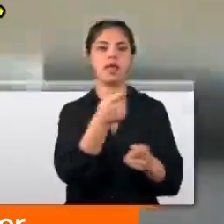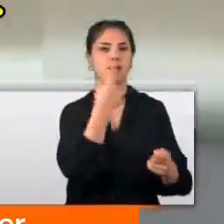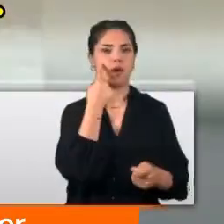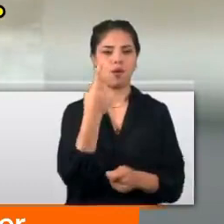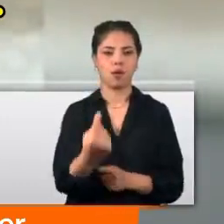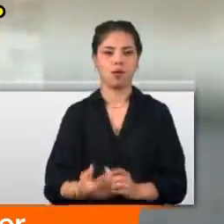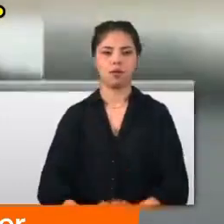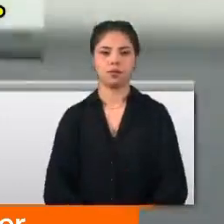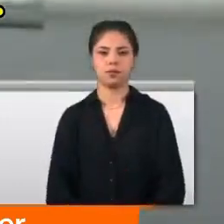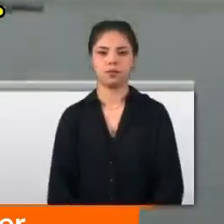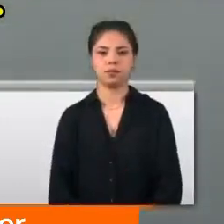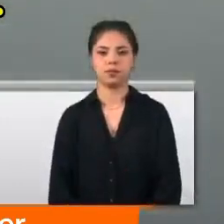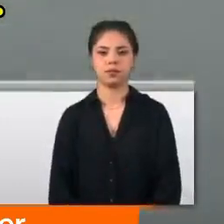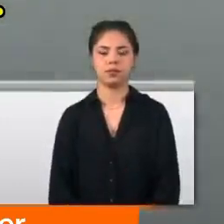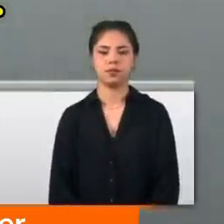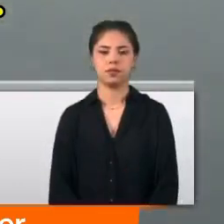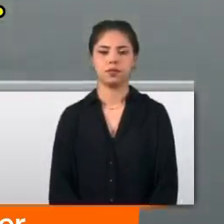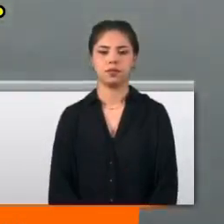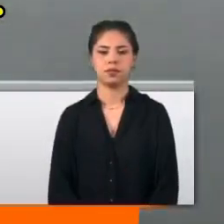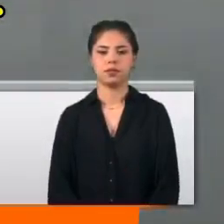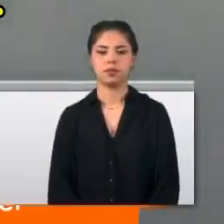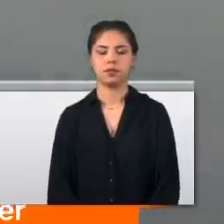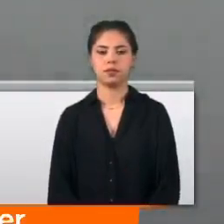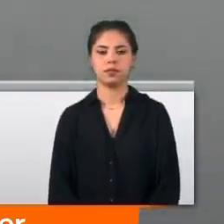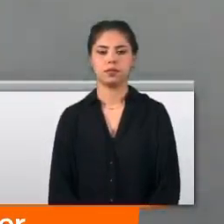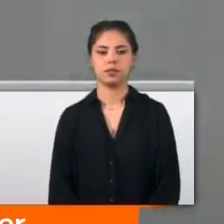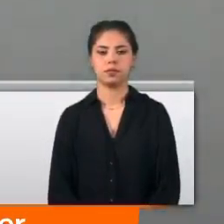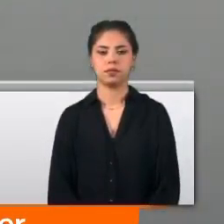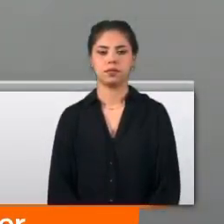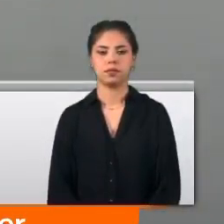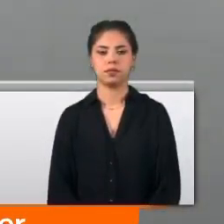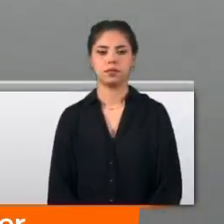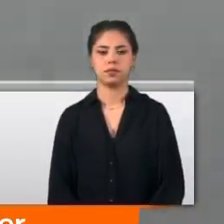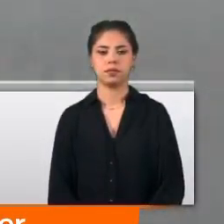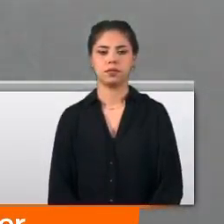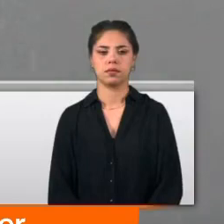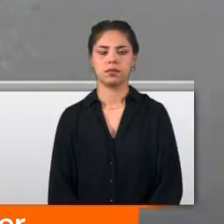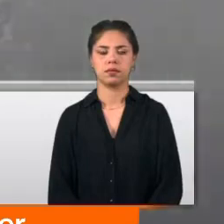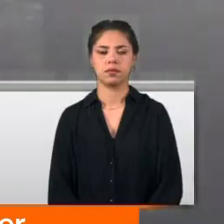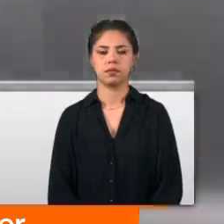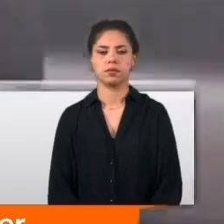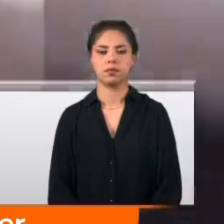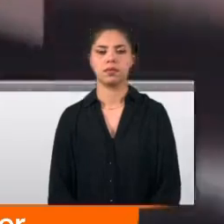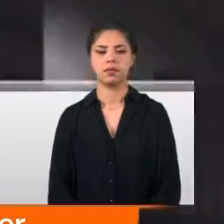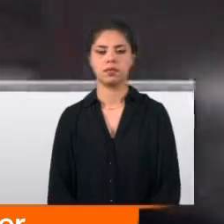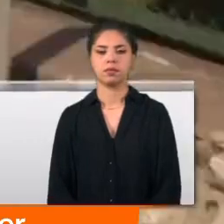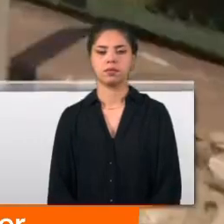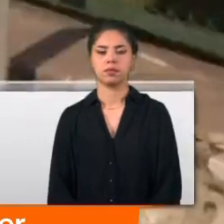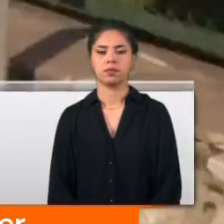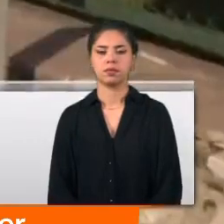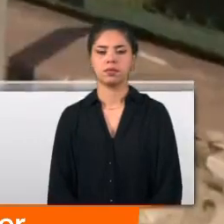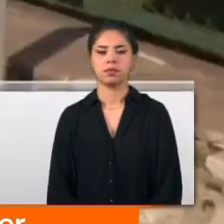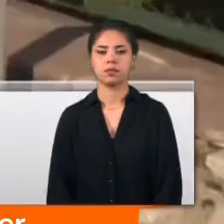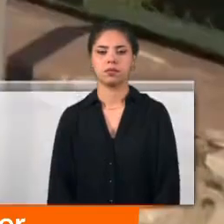yetişti. Bizim burada çocuklarımızın ve parkeleri, alt halıları komple kabardı. Bir de kaldı adam. Bas. Belçan